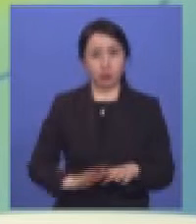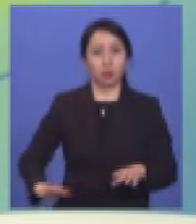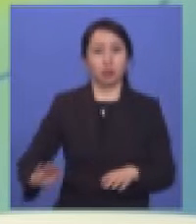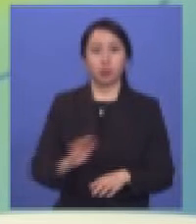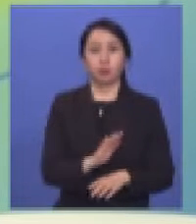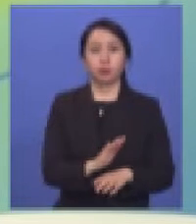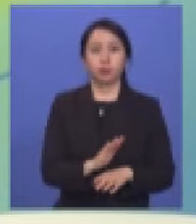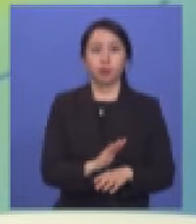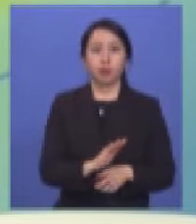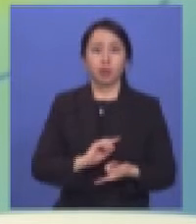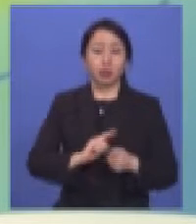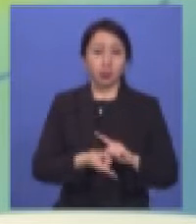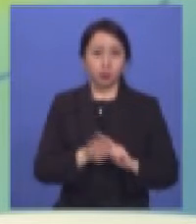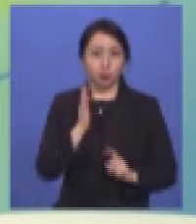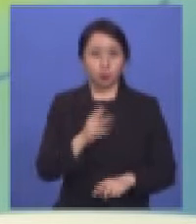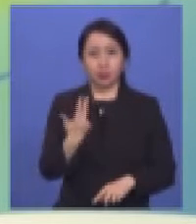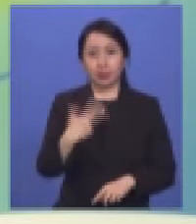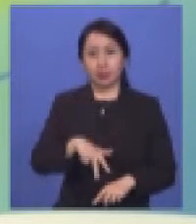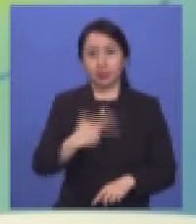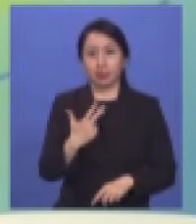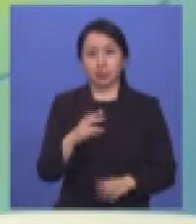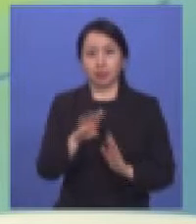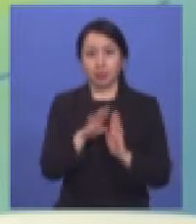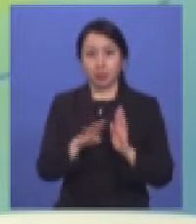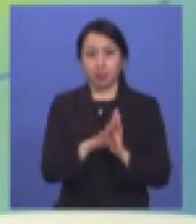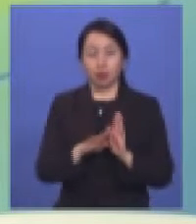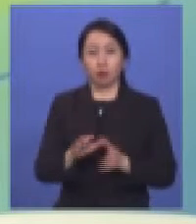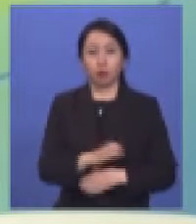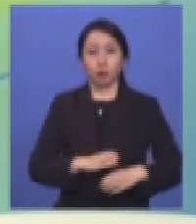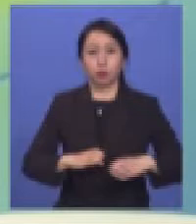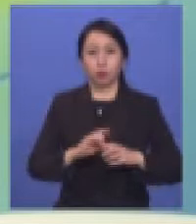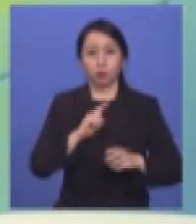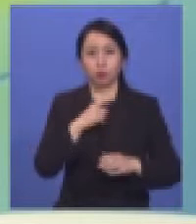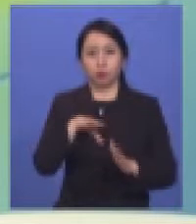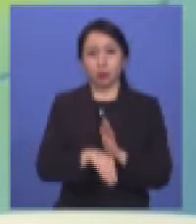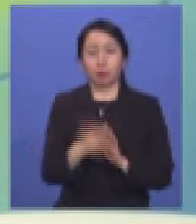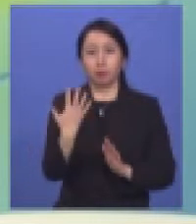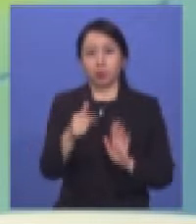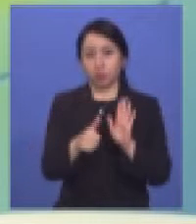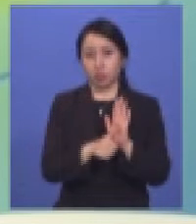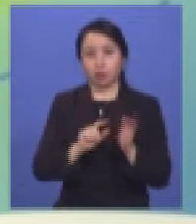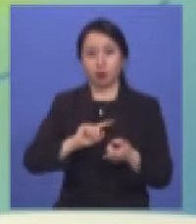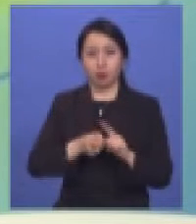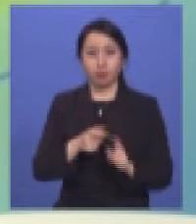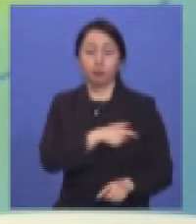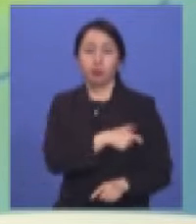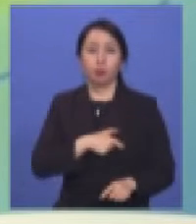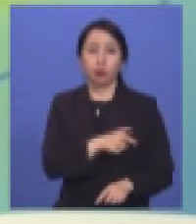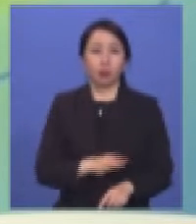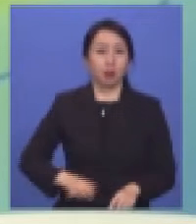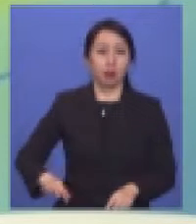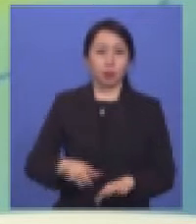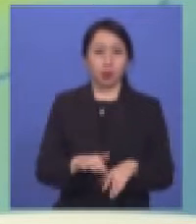казахстана редактированию подлежат 33 статьи в общей сложности внесут 56 поправок депутаты